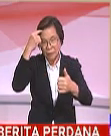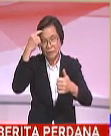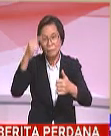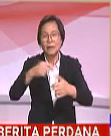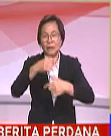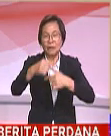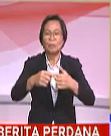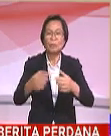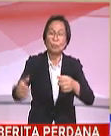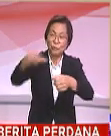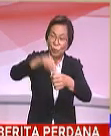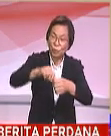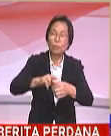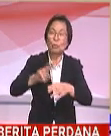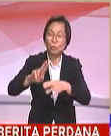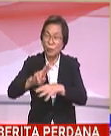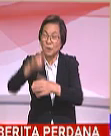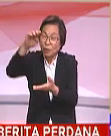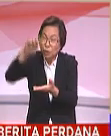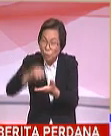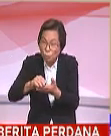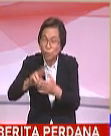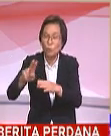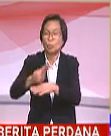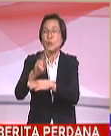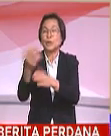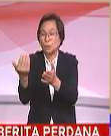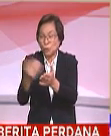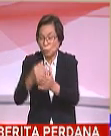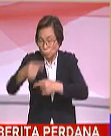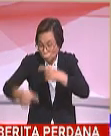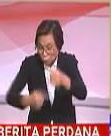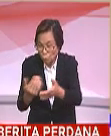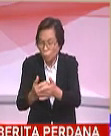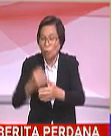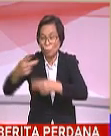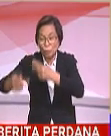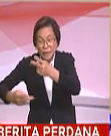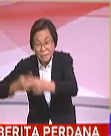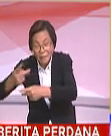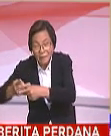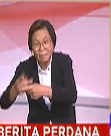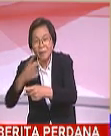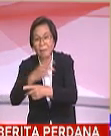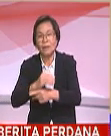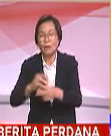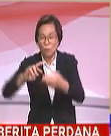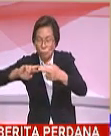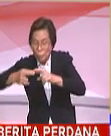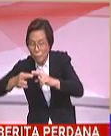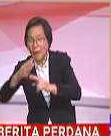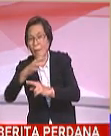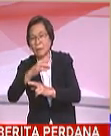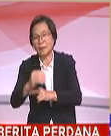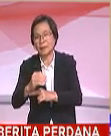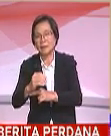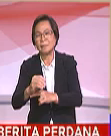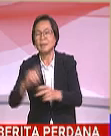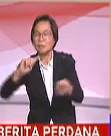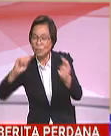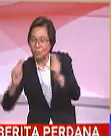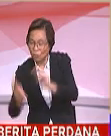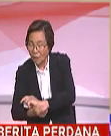Refuse, Reduce, Reuse, Recycle, Repair dan